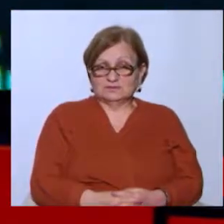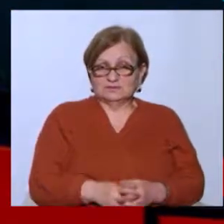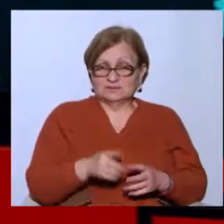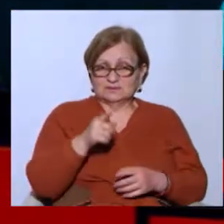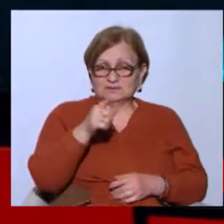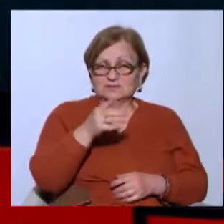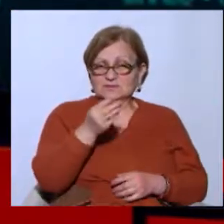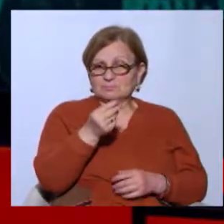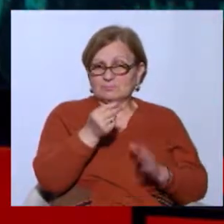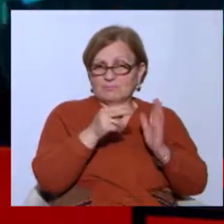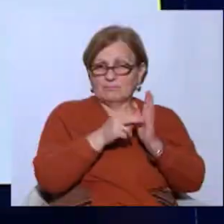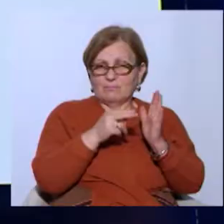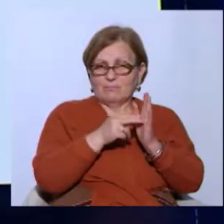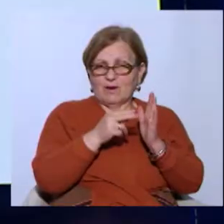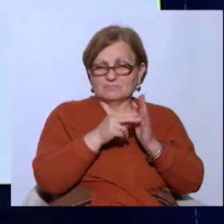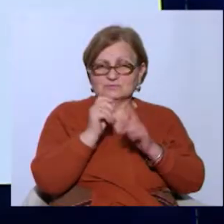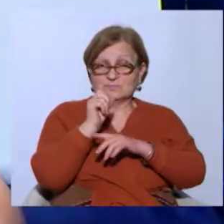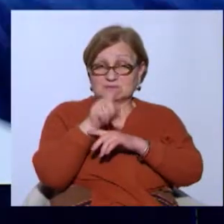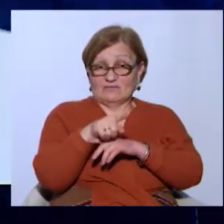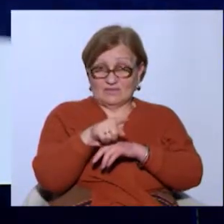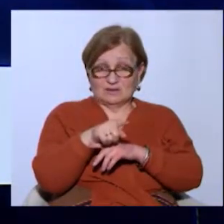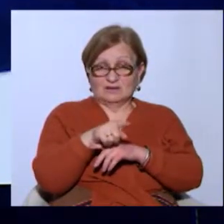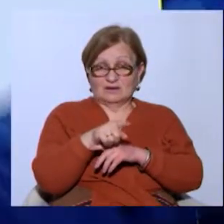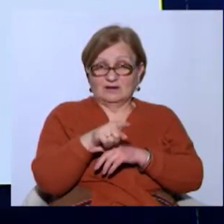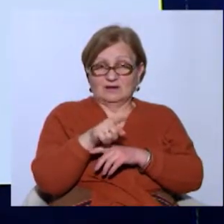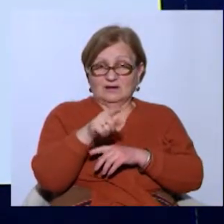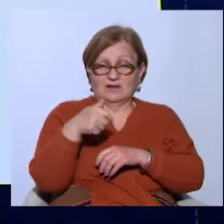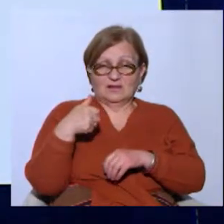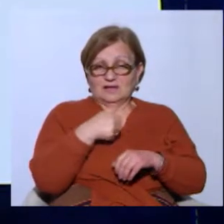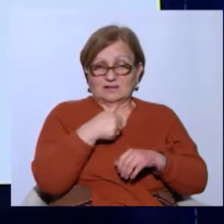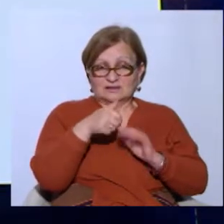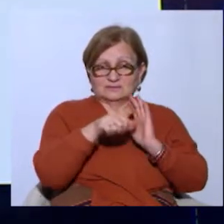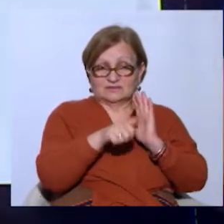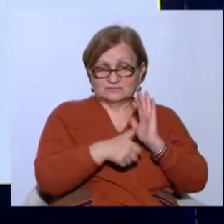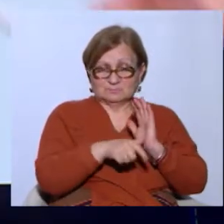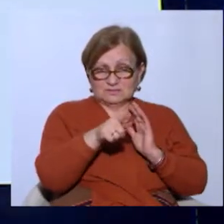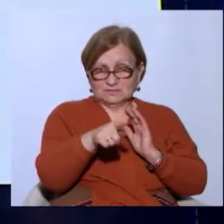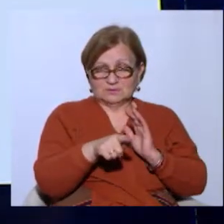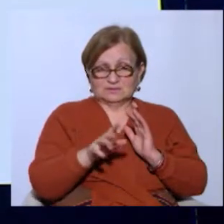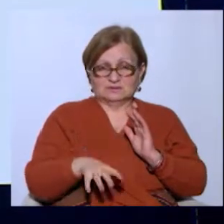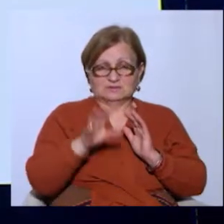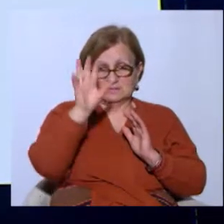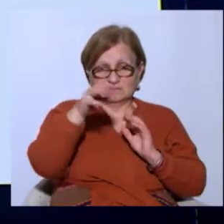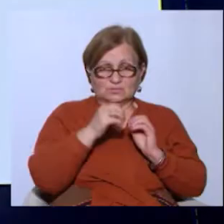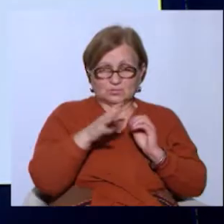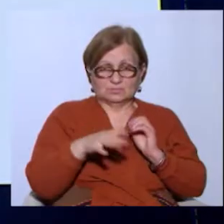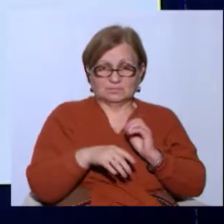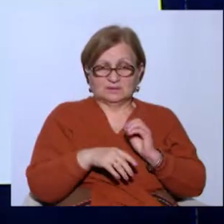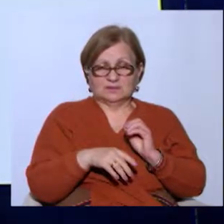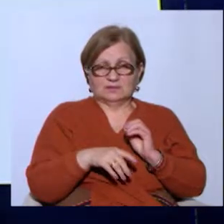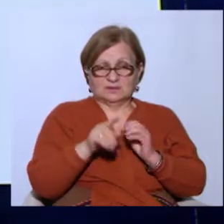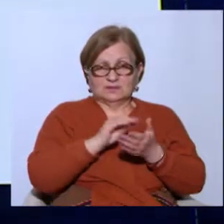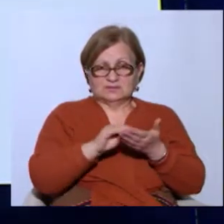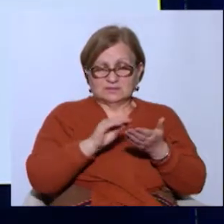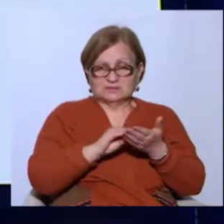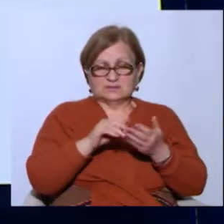მოინიშნეთ ფასები, ერთი დავალება უნდა მოგცეთ. რაგბის ბურთი 16 ლარი, კალათბურთის 15,